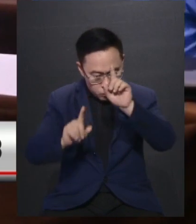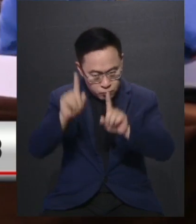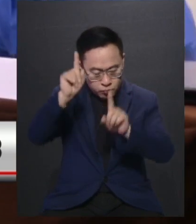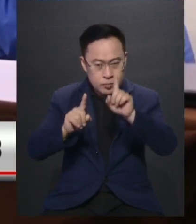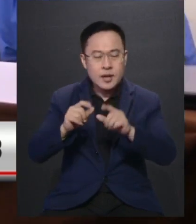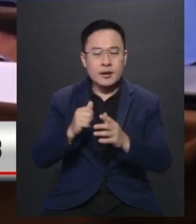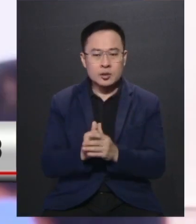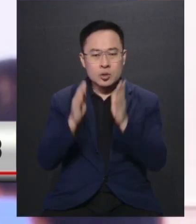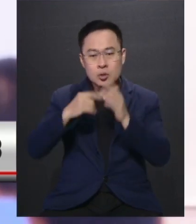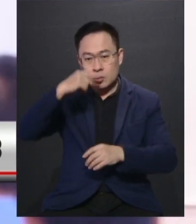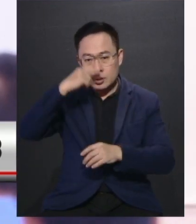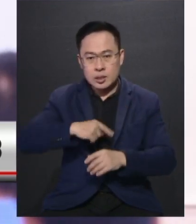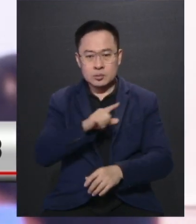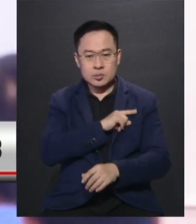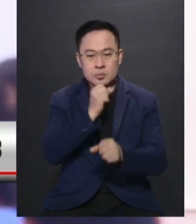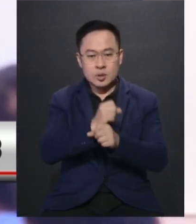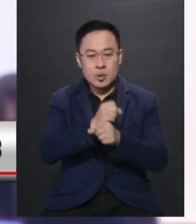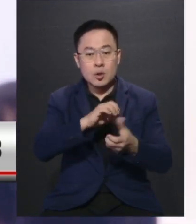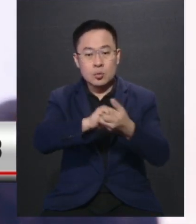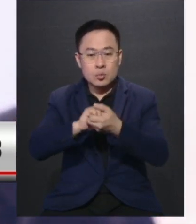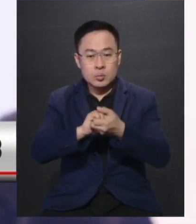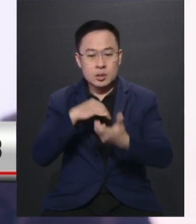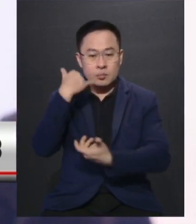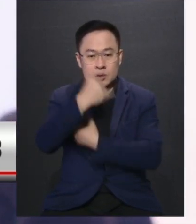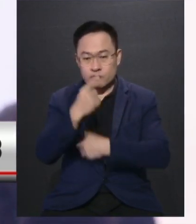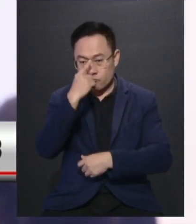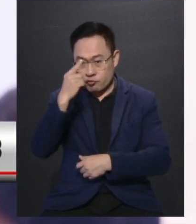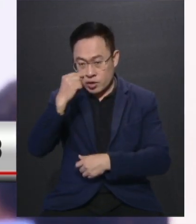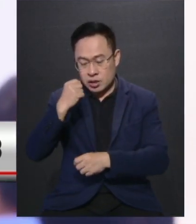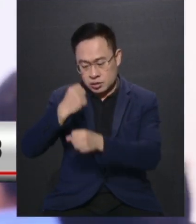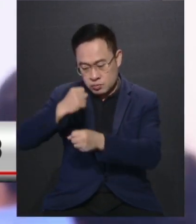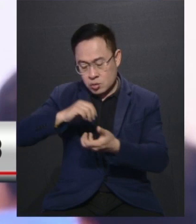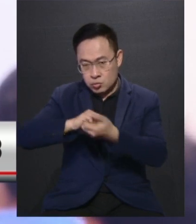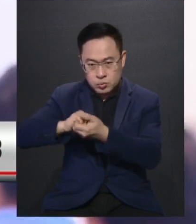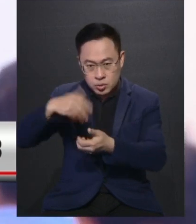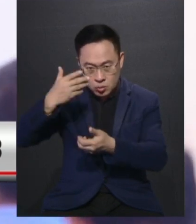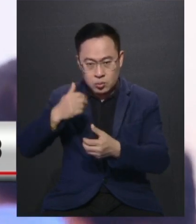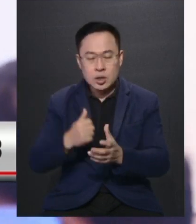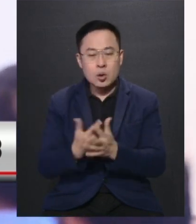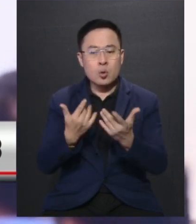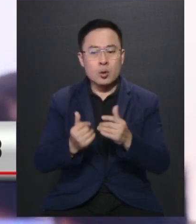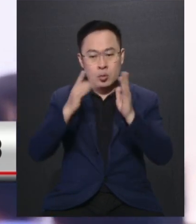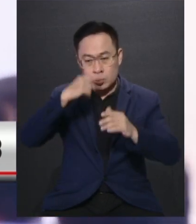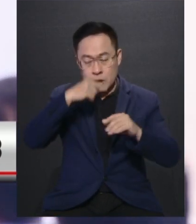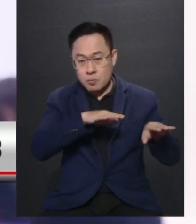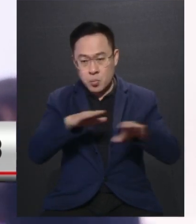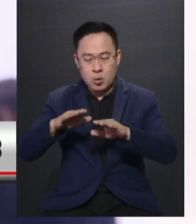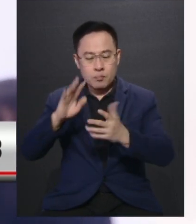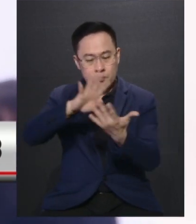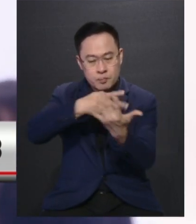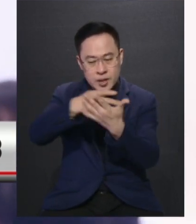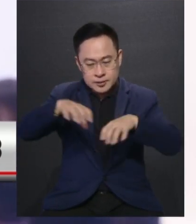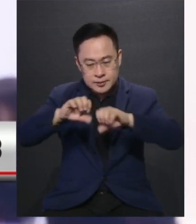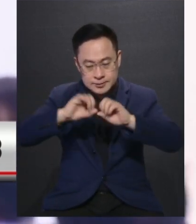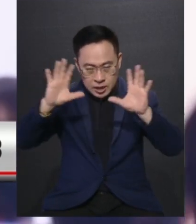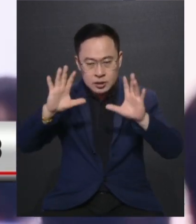ให้วิทยากรคนไทยเนี่ยได้ทำงานร่วมกับวิทยากรต่างชาติไปก่อนที่จะถึงวันที่เรามีความพร้อมแล้วก็มีรูปแบบที่ชัดเจนมากขึ้